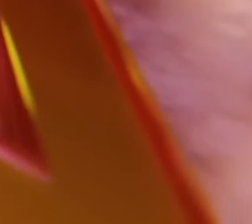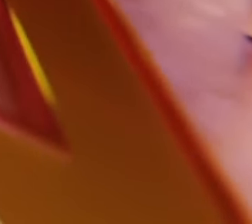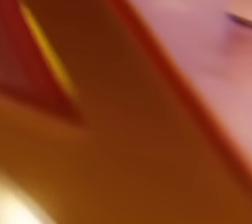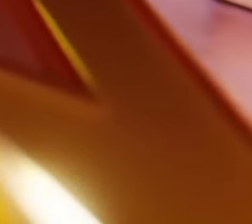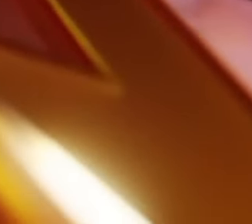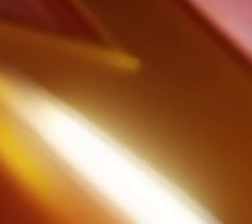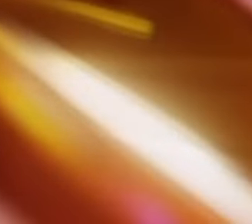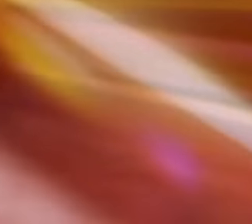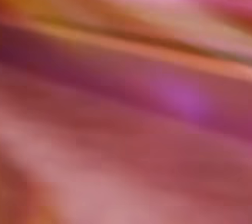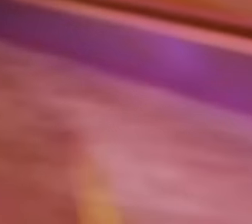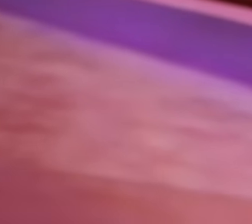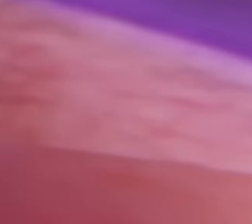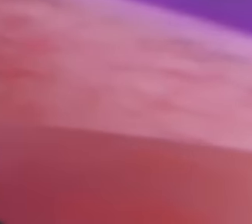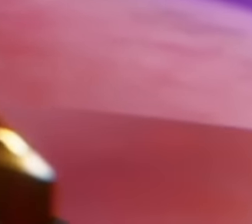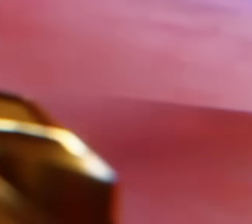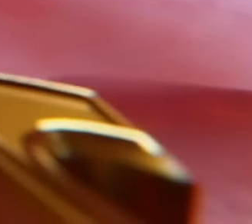يا